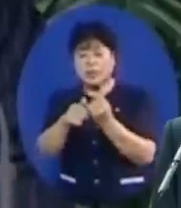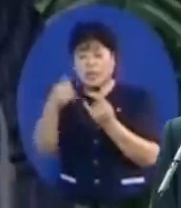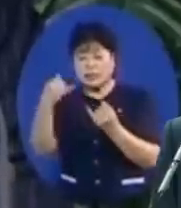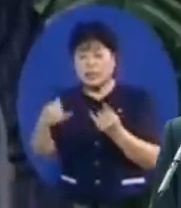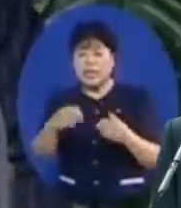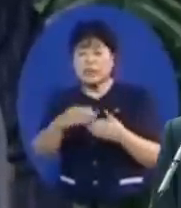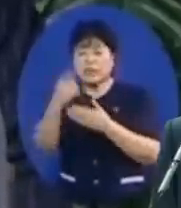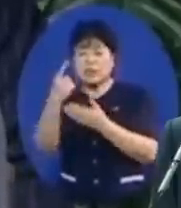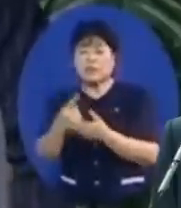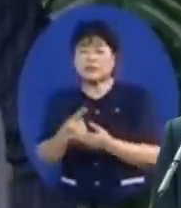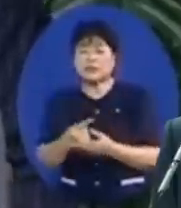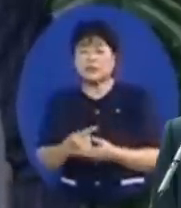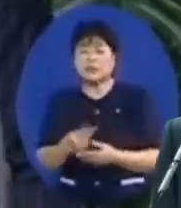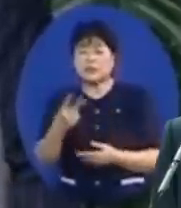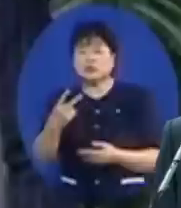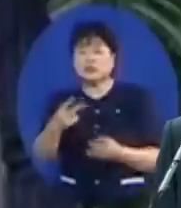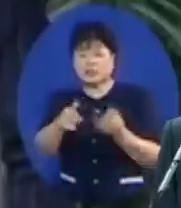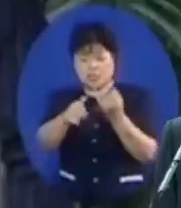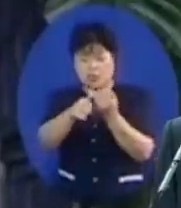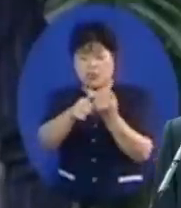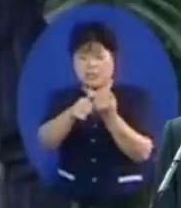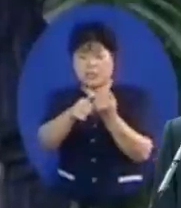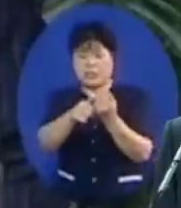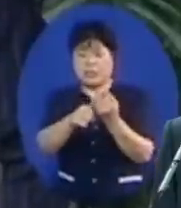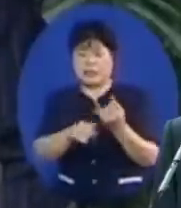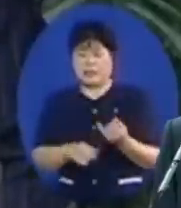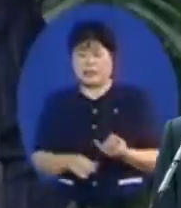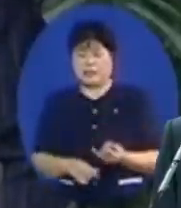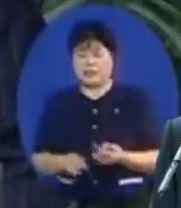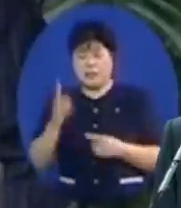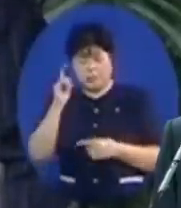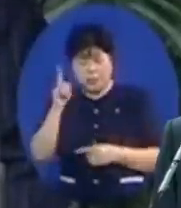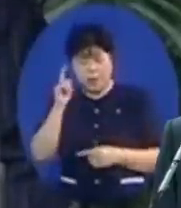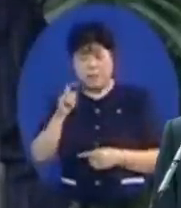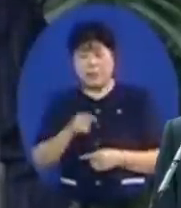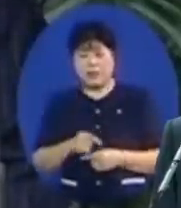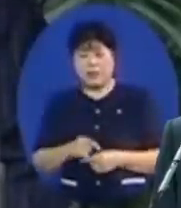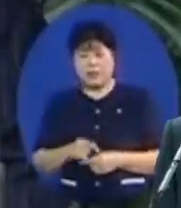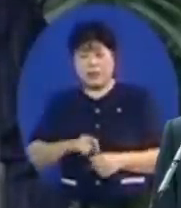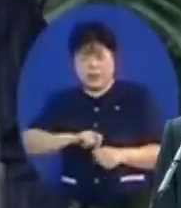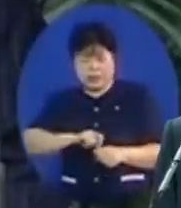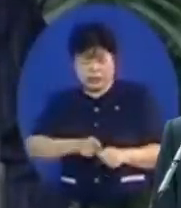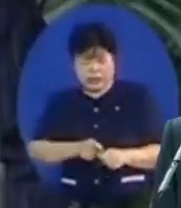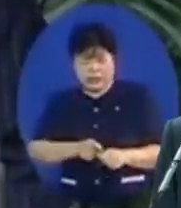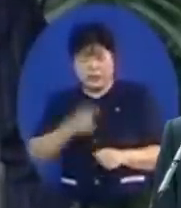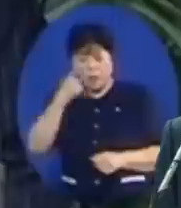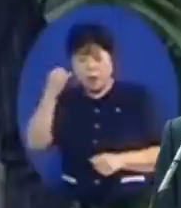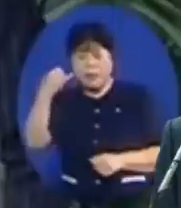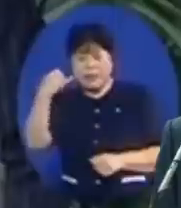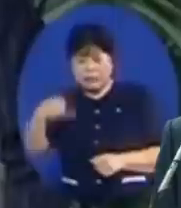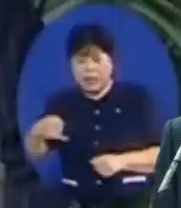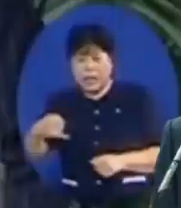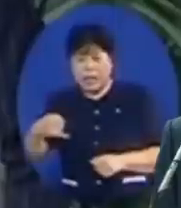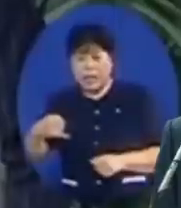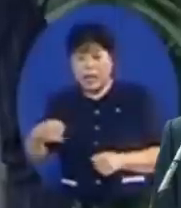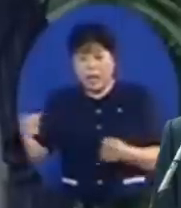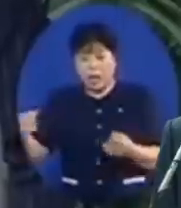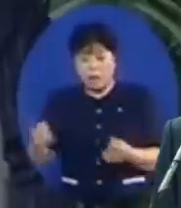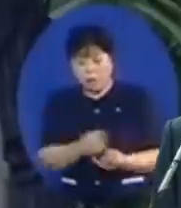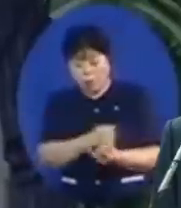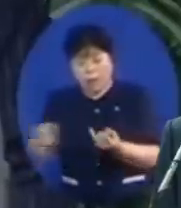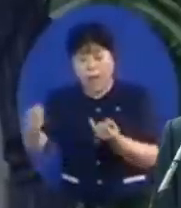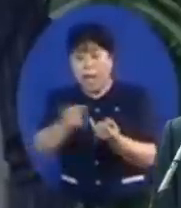왔습니다. 그래서 나는 매일같이 강제로 그 엄마와 딸을 폭행을